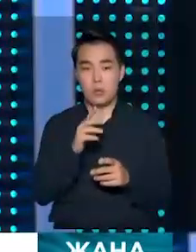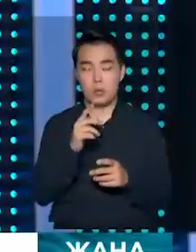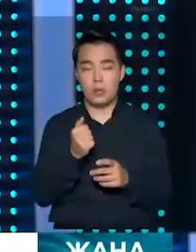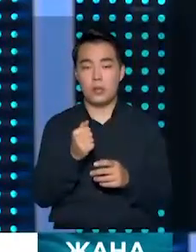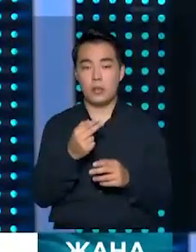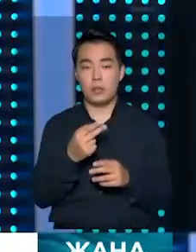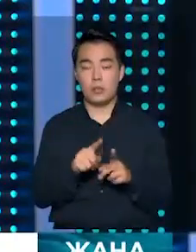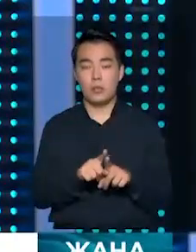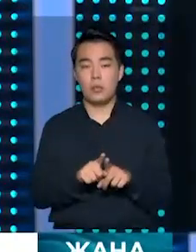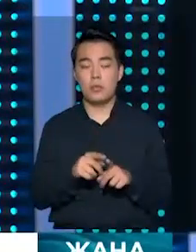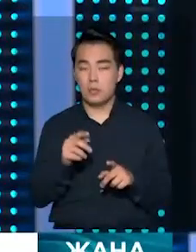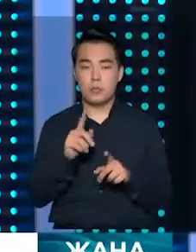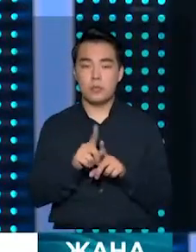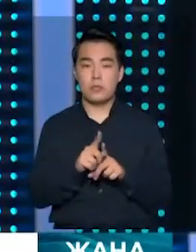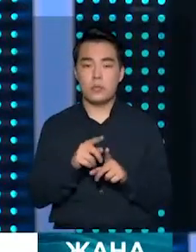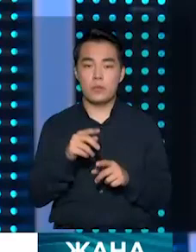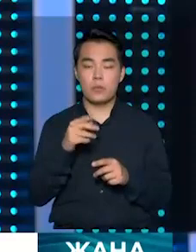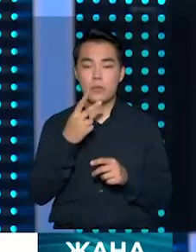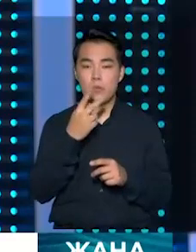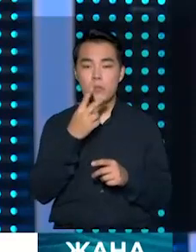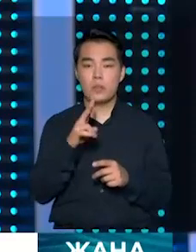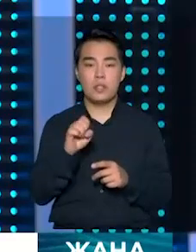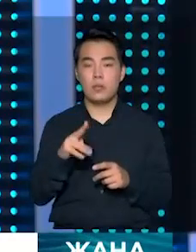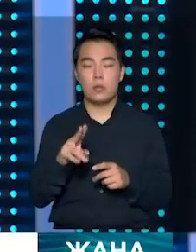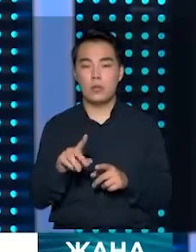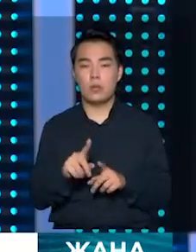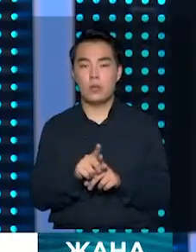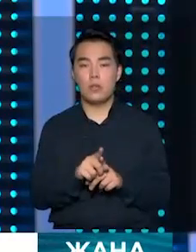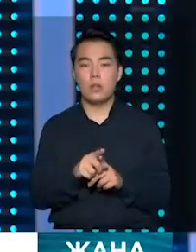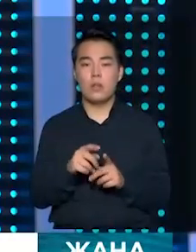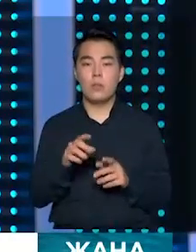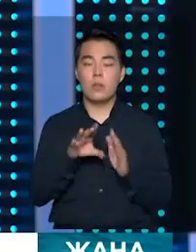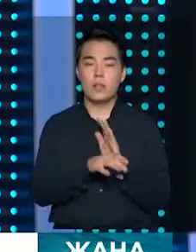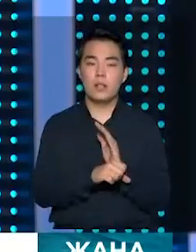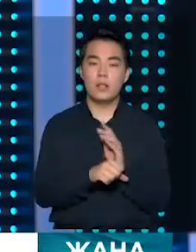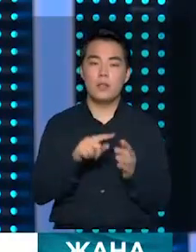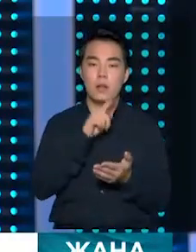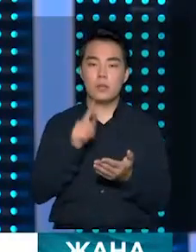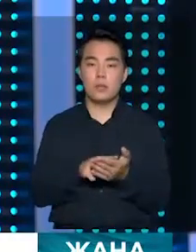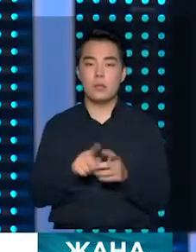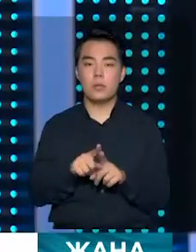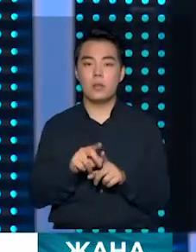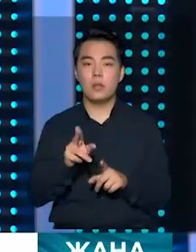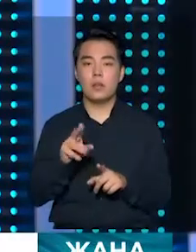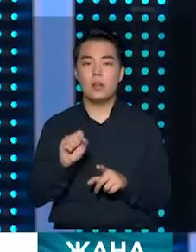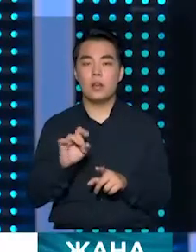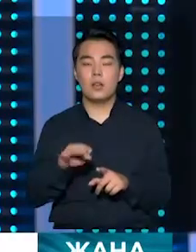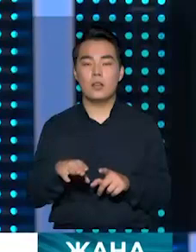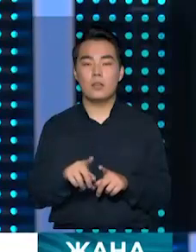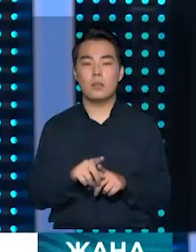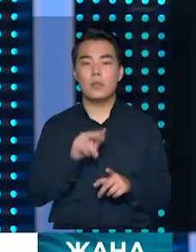сұраныс ұлғаюда деп айтуға болады. Болады, жақсы. Енді соңғы сұрағым, кадр мәселесі не тоқтала